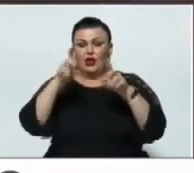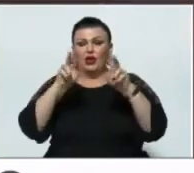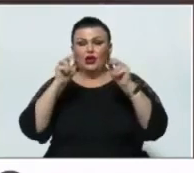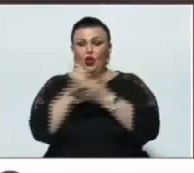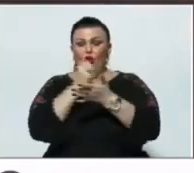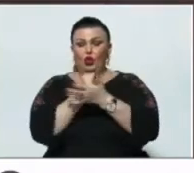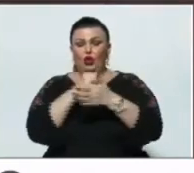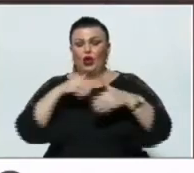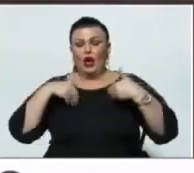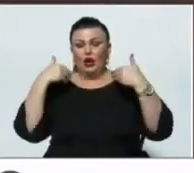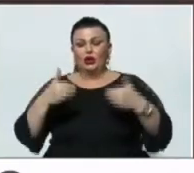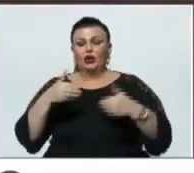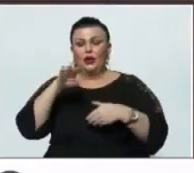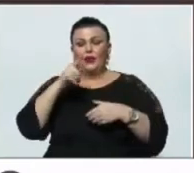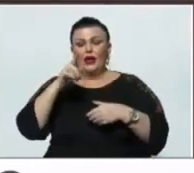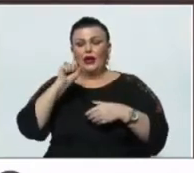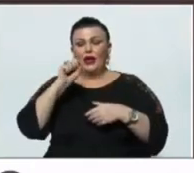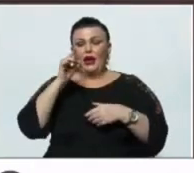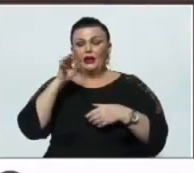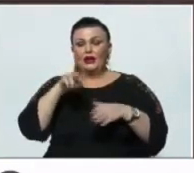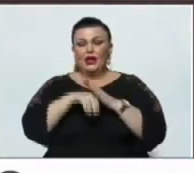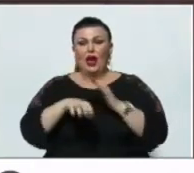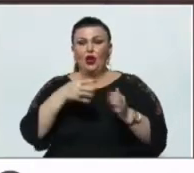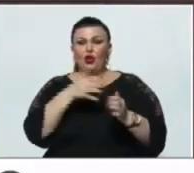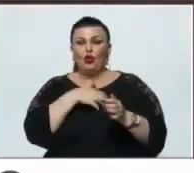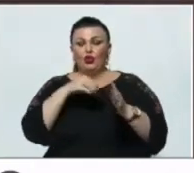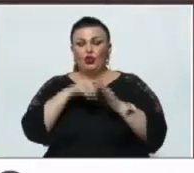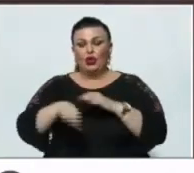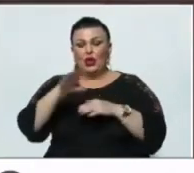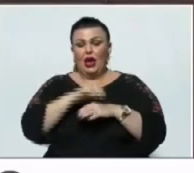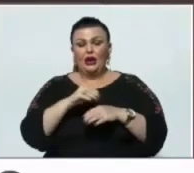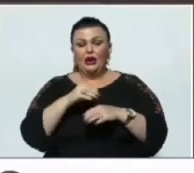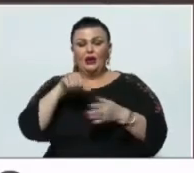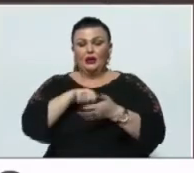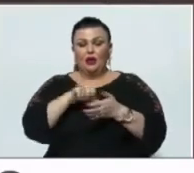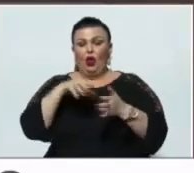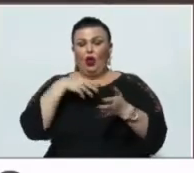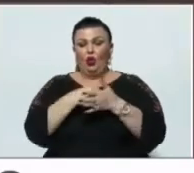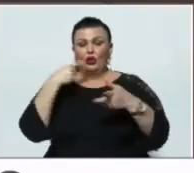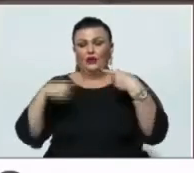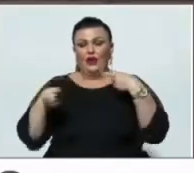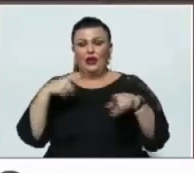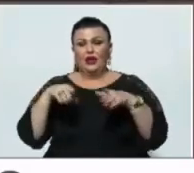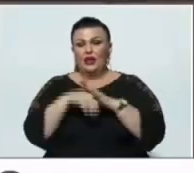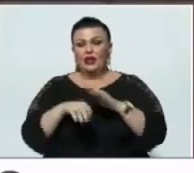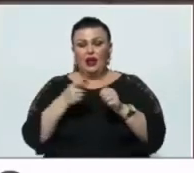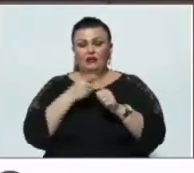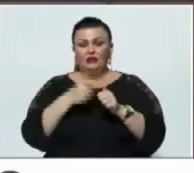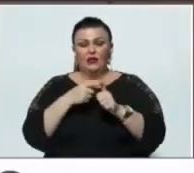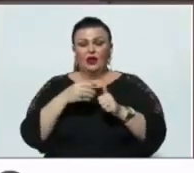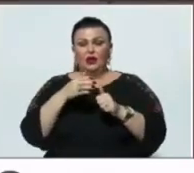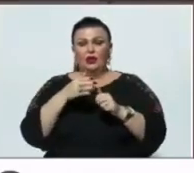arz edim. Miqrasiya Könüllüləri Təşkilatı yarandığı ilk gündən öz fərqliliyi ilə, elə devizində olduğu kimi fərqliliyi ilə